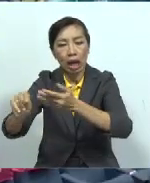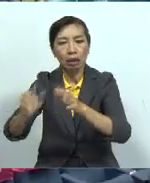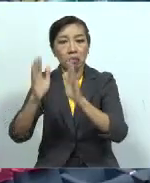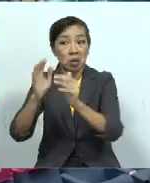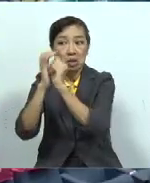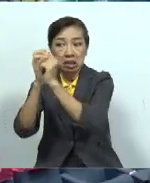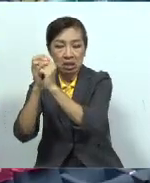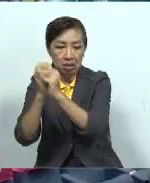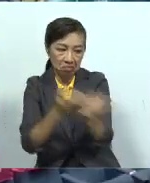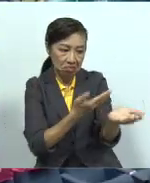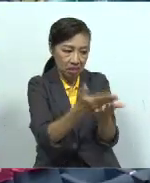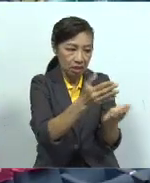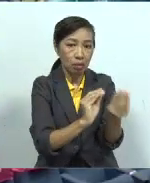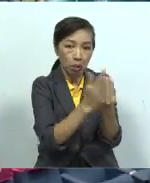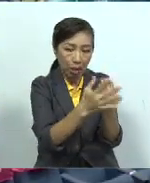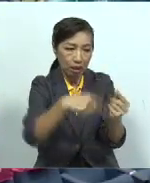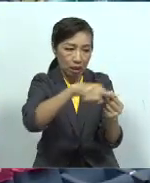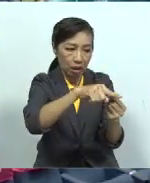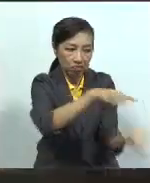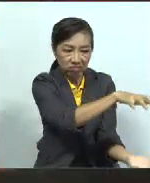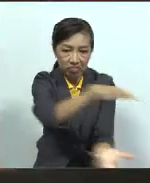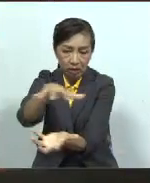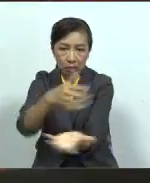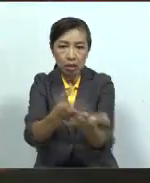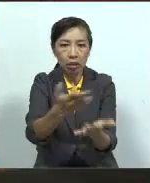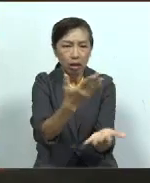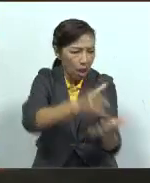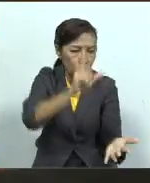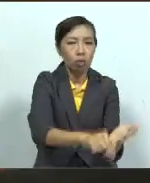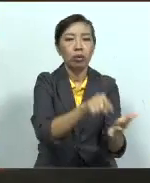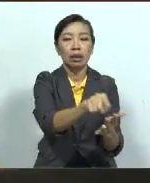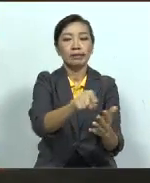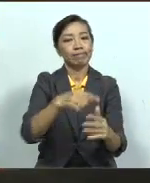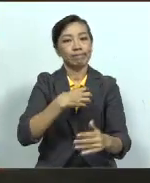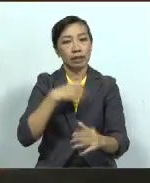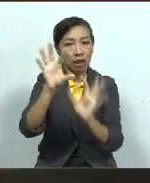าวจีนที่เข้ามารับซื้อผลไม้หรือว่าล้งจีนเนี่ยนะฮะซึ่งขอให้ตั้งคณะก